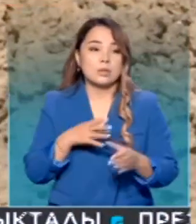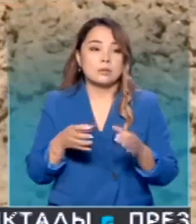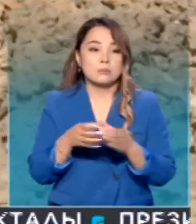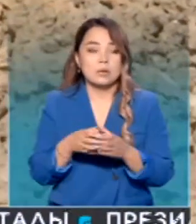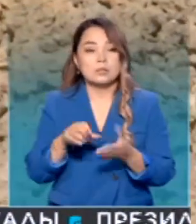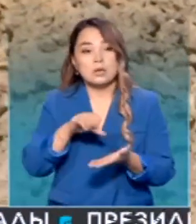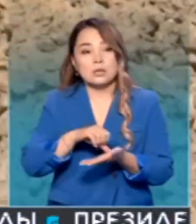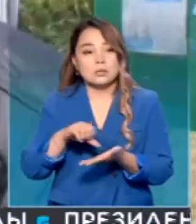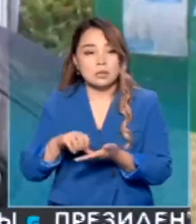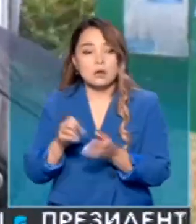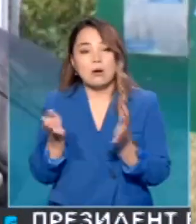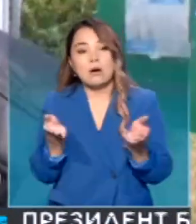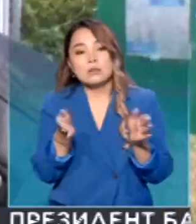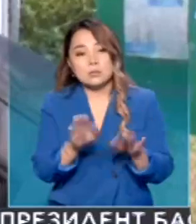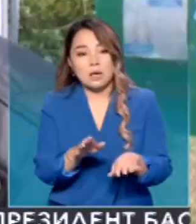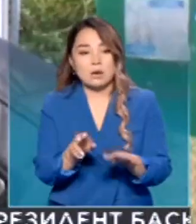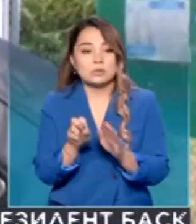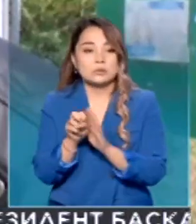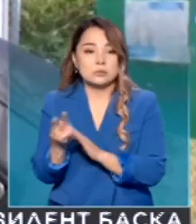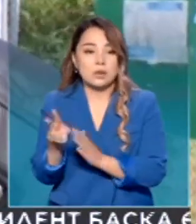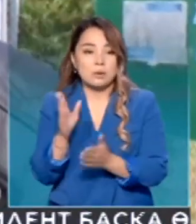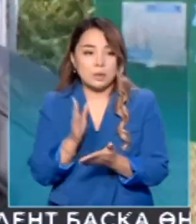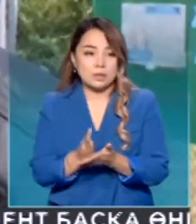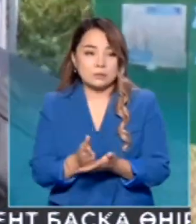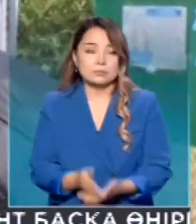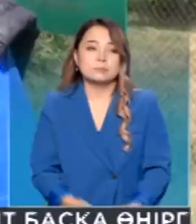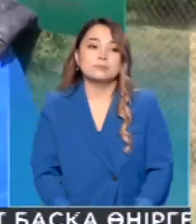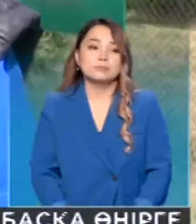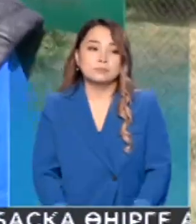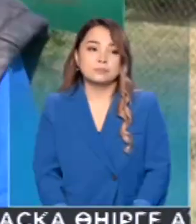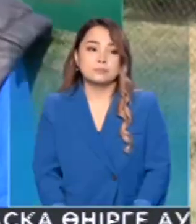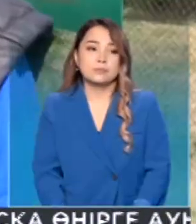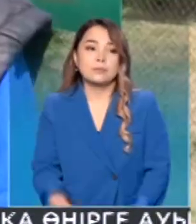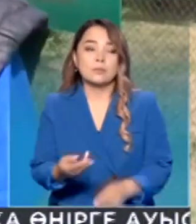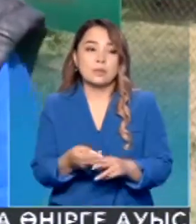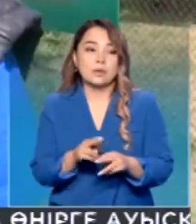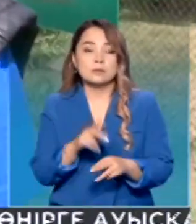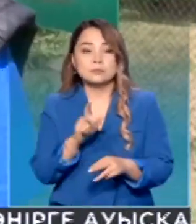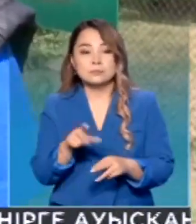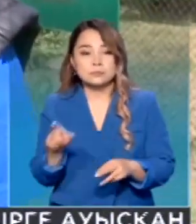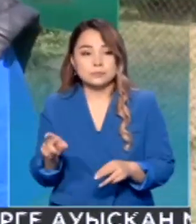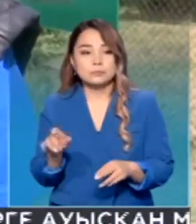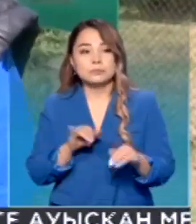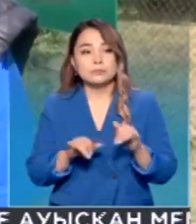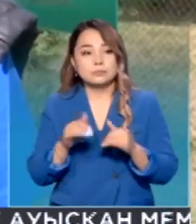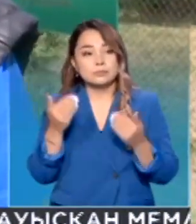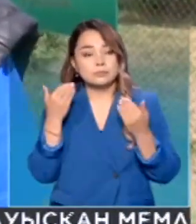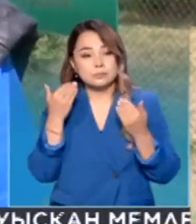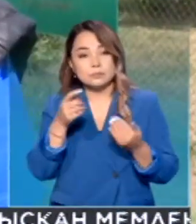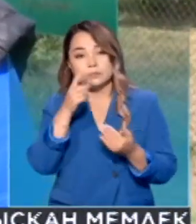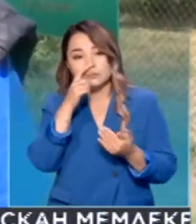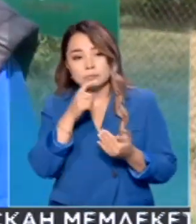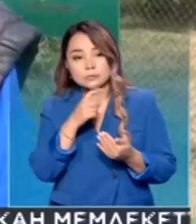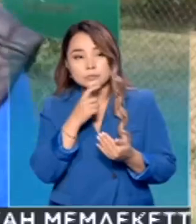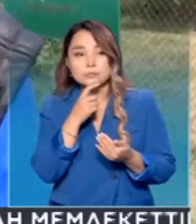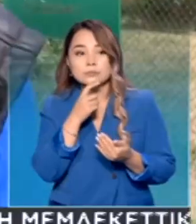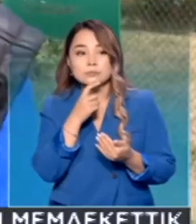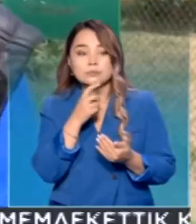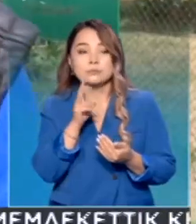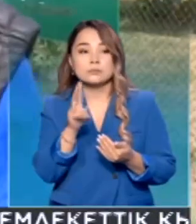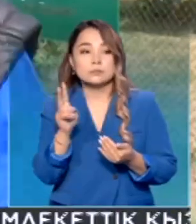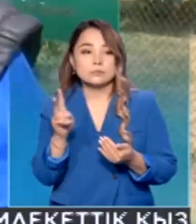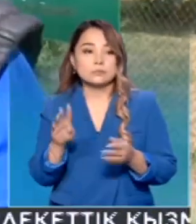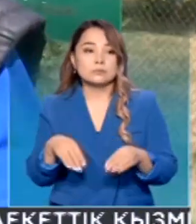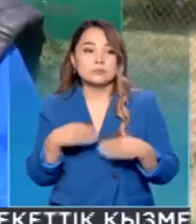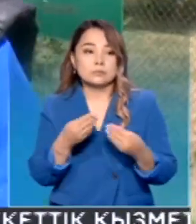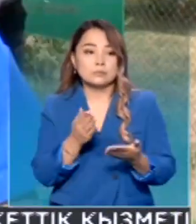тастап тайып тұрған. Подрядчиктер ақша қайда жібергендерін білмейді. Сонда қалай түсінбейсің? Үкіметтік түсінбейсің қалай? Біреуге ақша